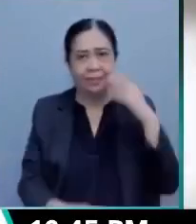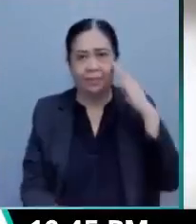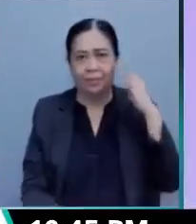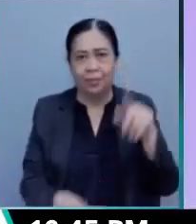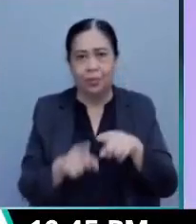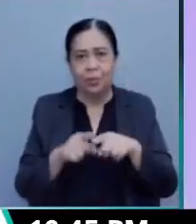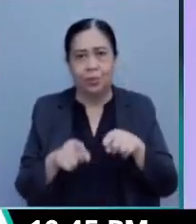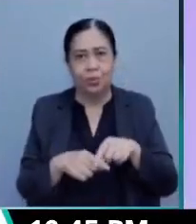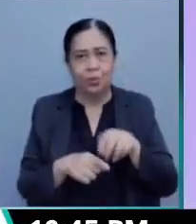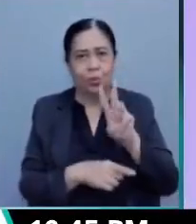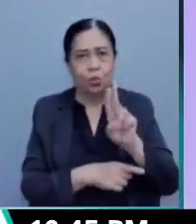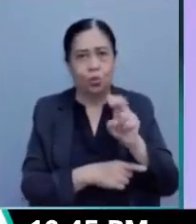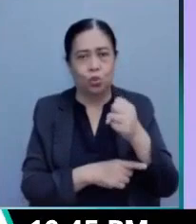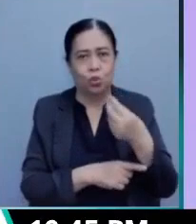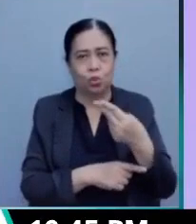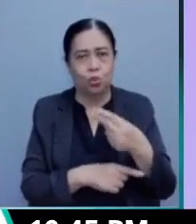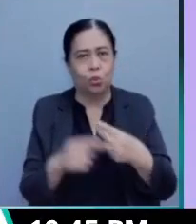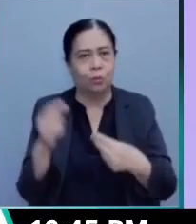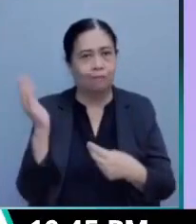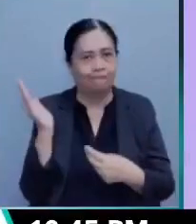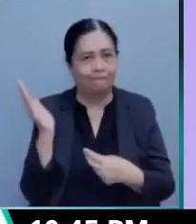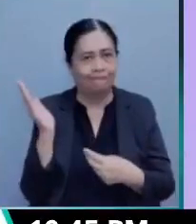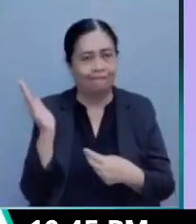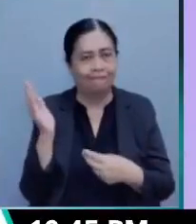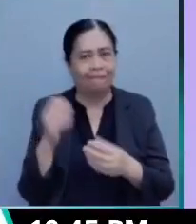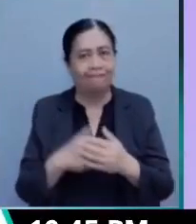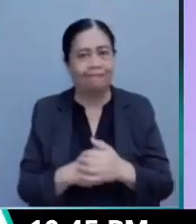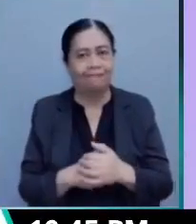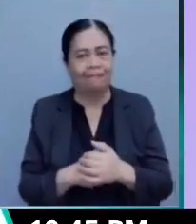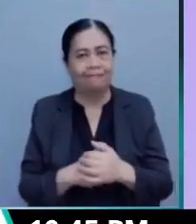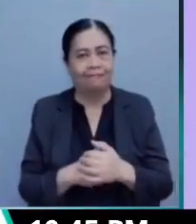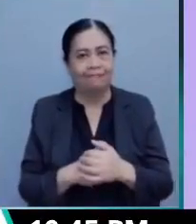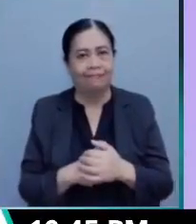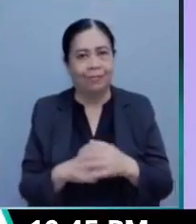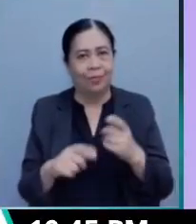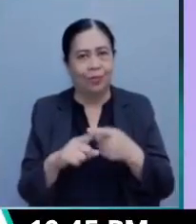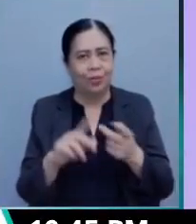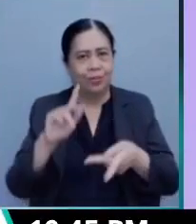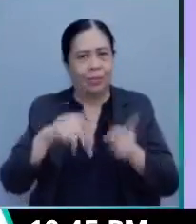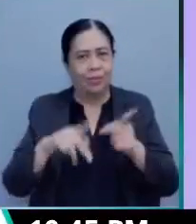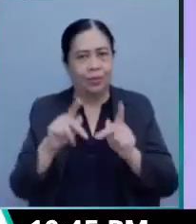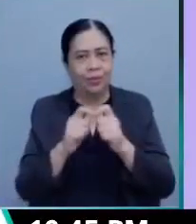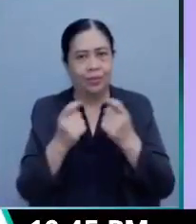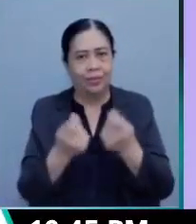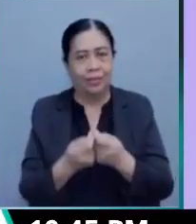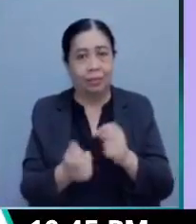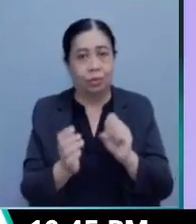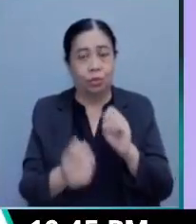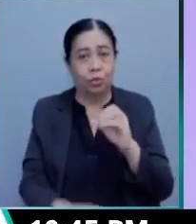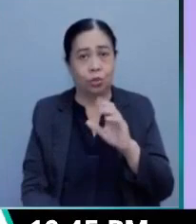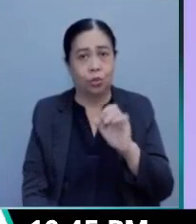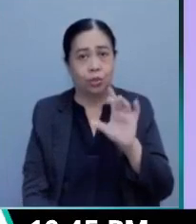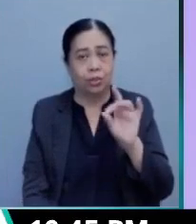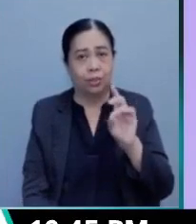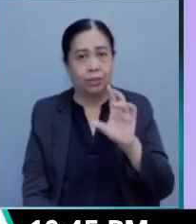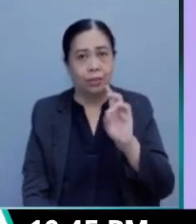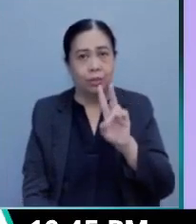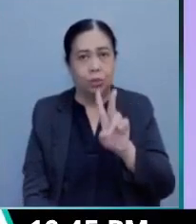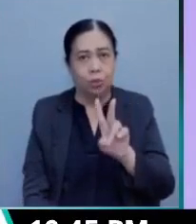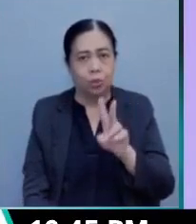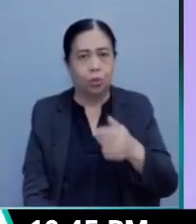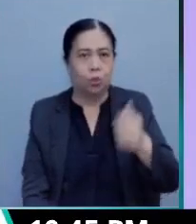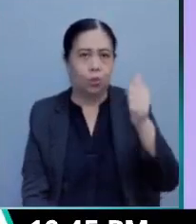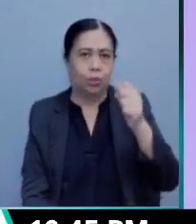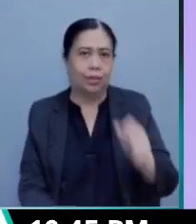na si Jones Inso at King Patrick Perez ng taekwondo team. Sa score na 87-72, Wagi ang Gilas